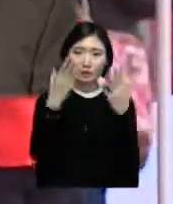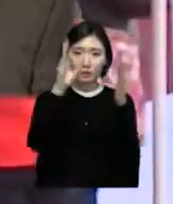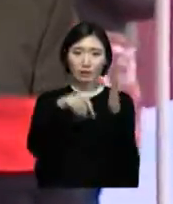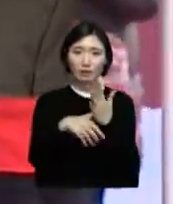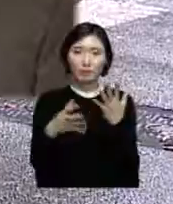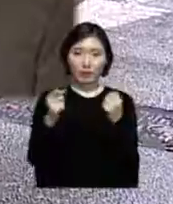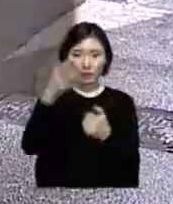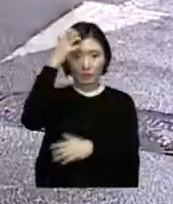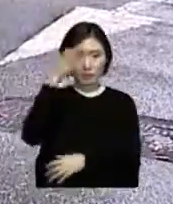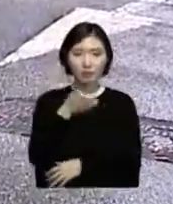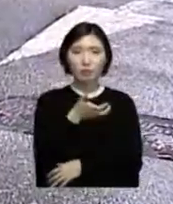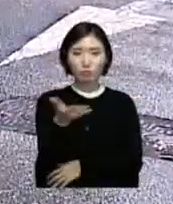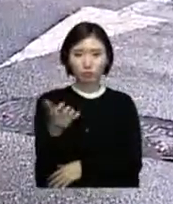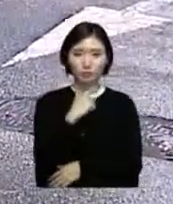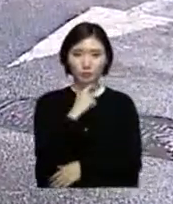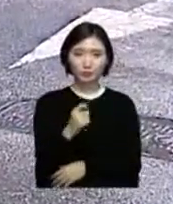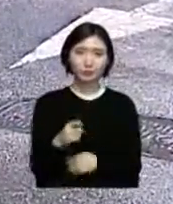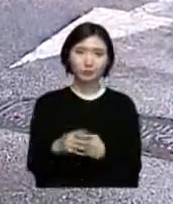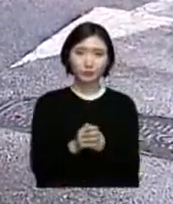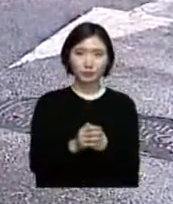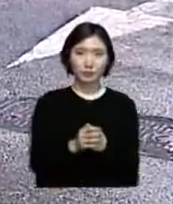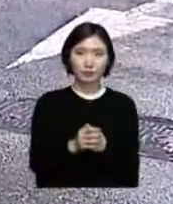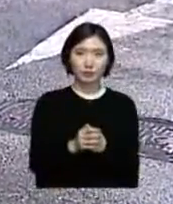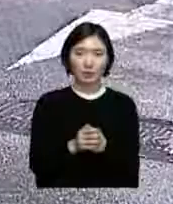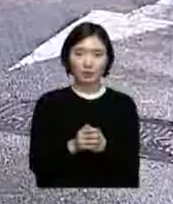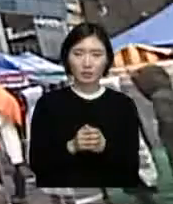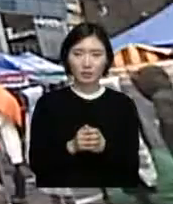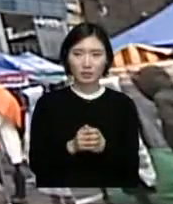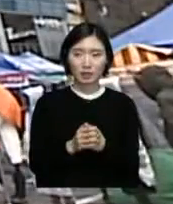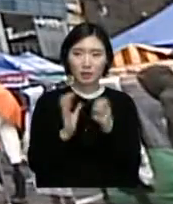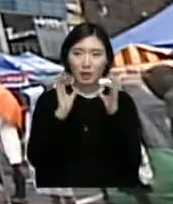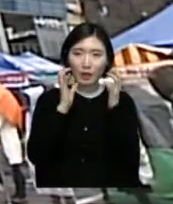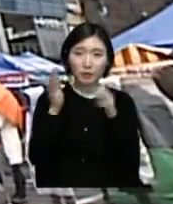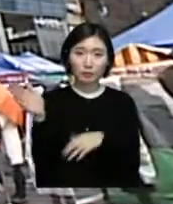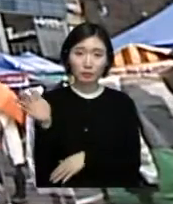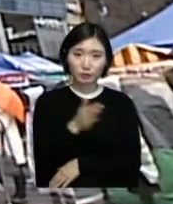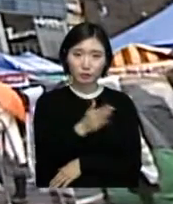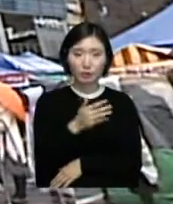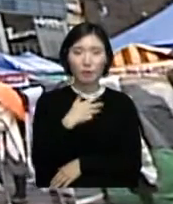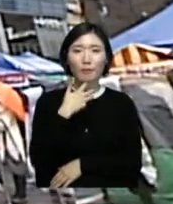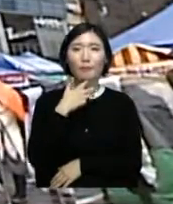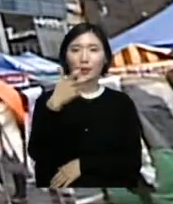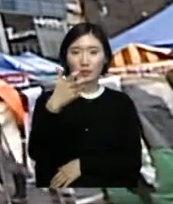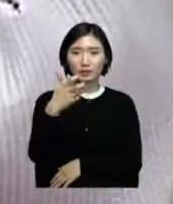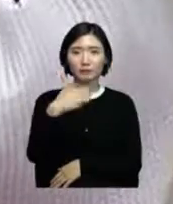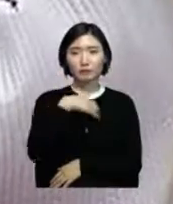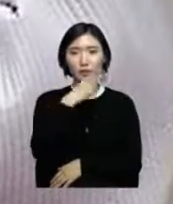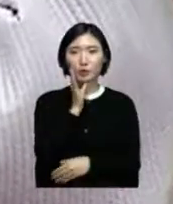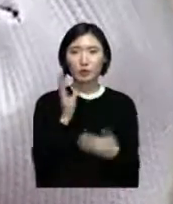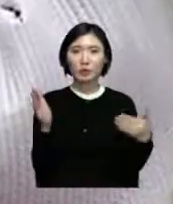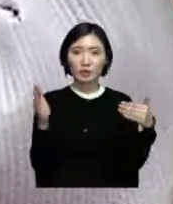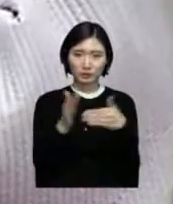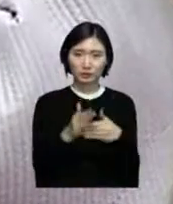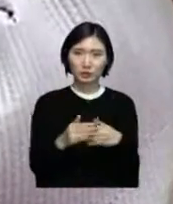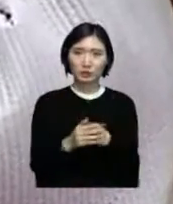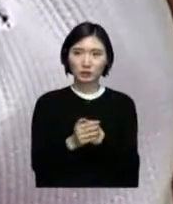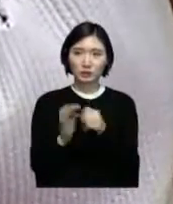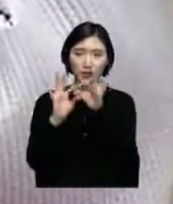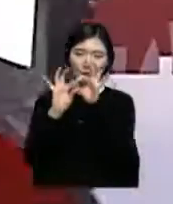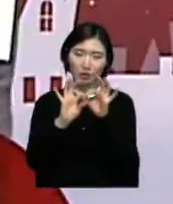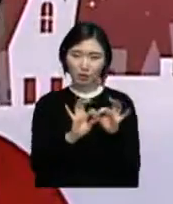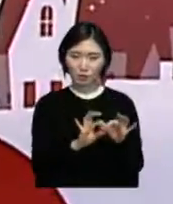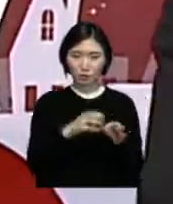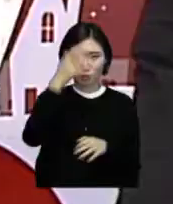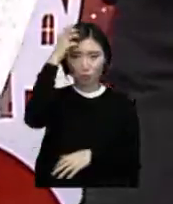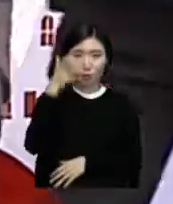많이 좀 기부 좀 했으면 좋겠습니다. 고사리 손 어린 아이에서부터 80대 고령의 어르신들까지 계속되는